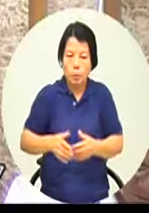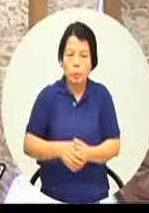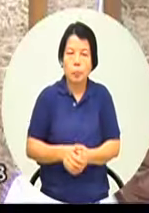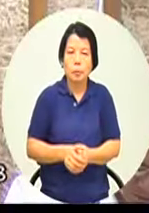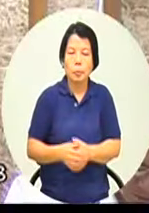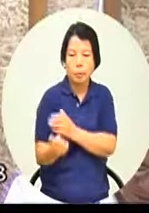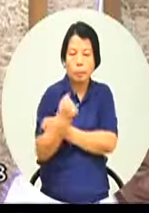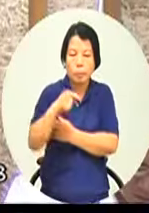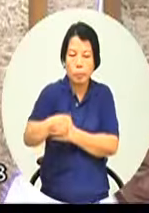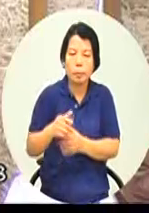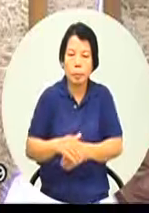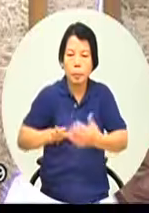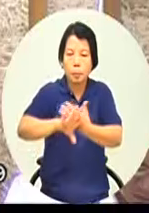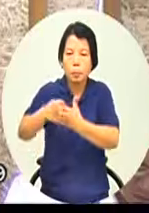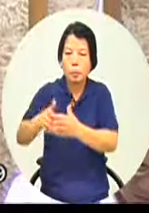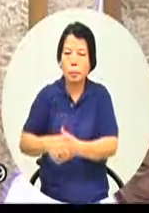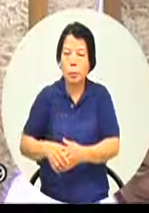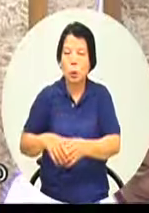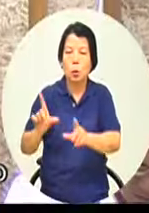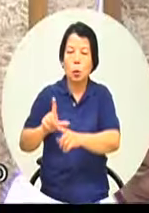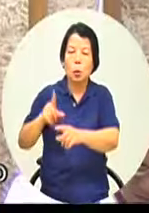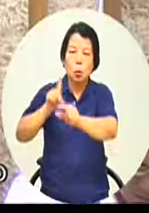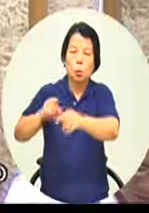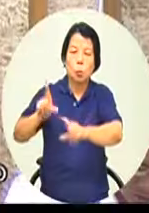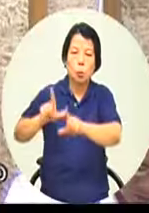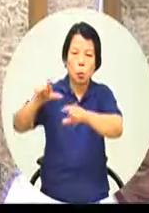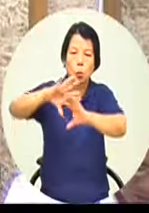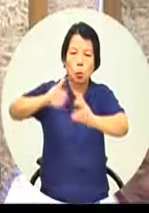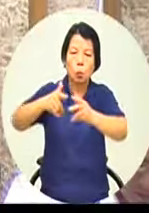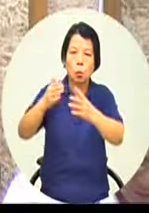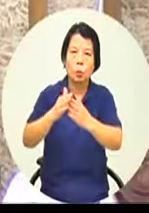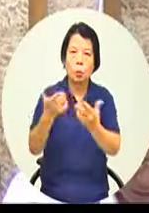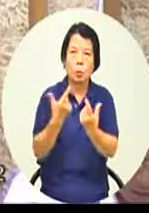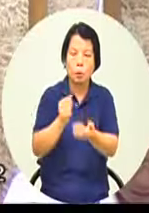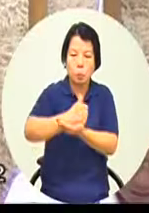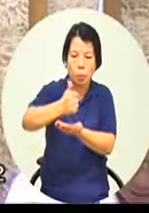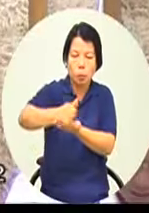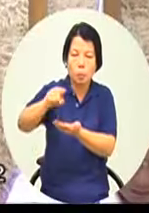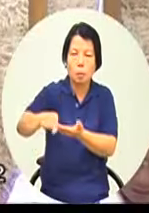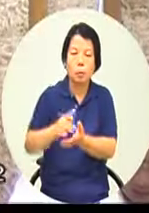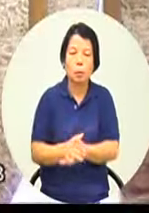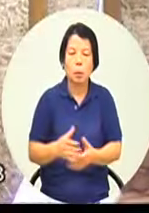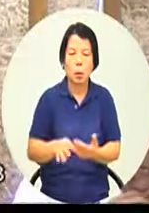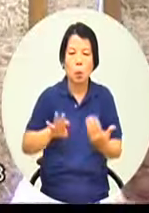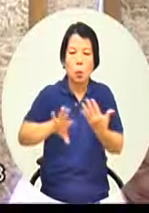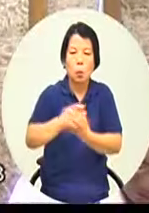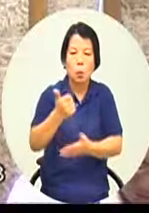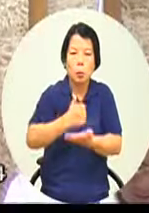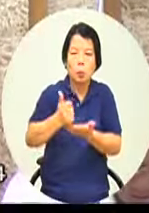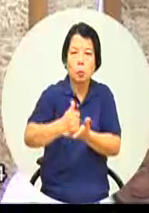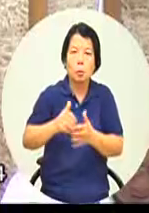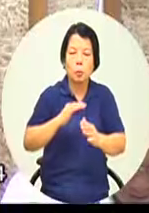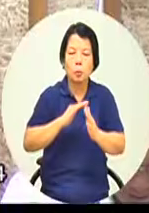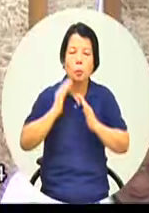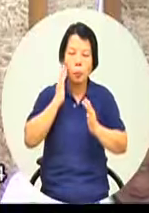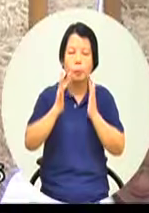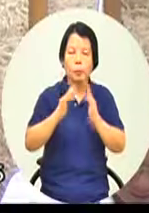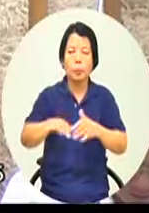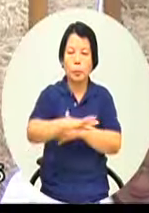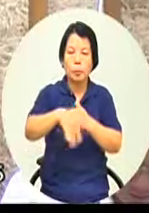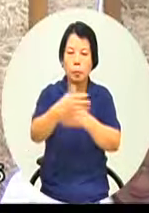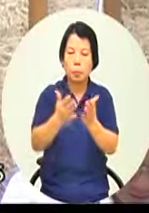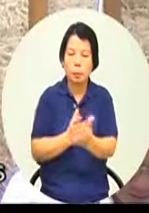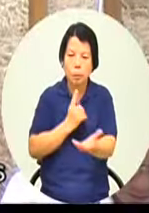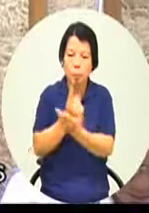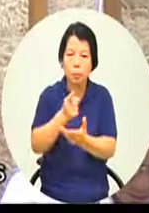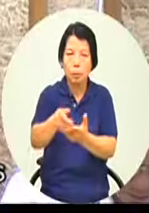从其他的中东国家或是其他的部分，我们也会让整个外销市场能够借由不断的参与相关的